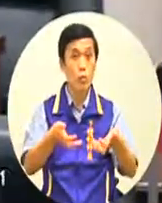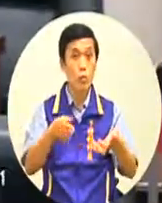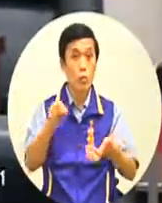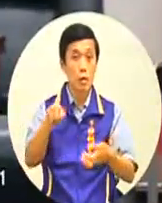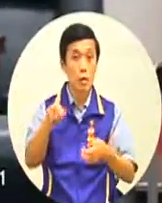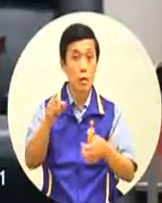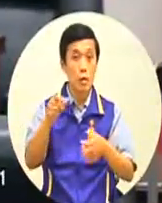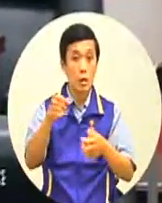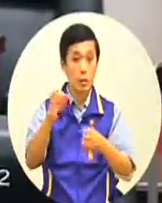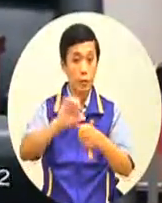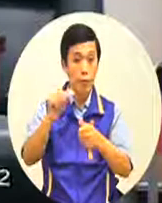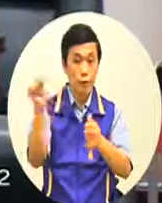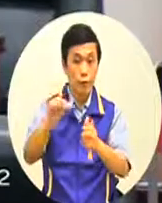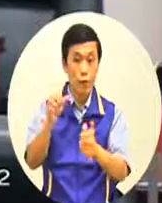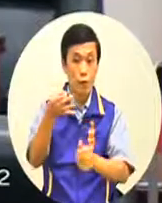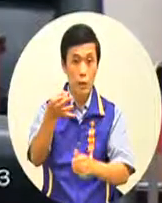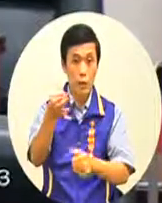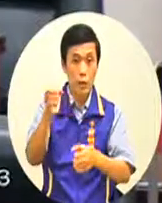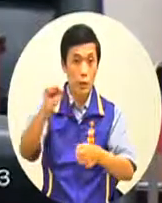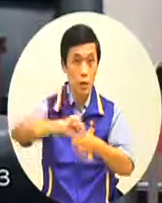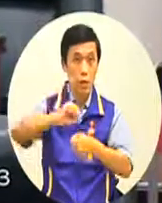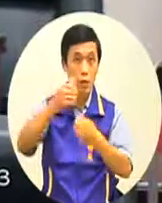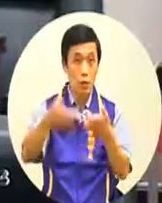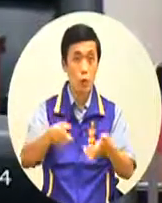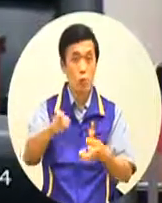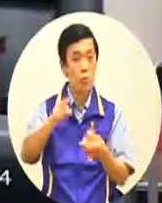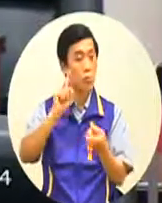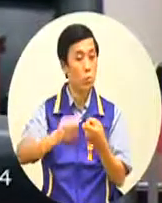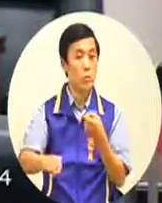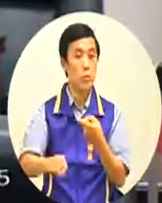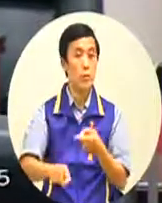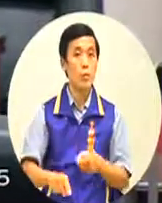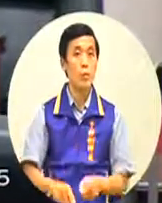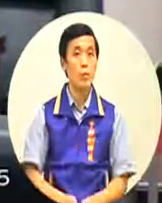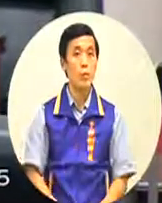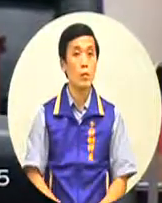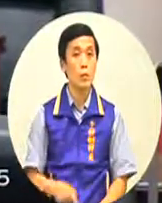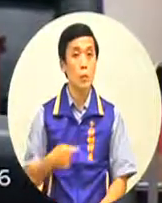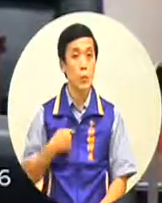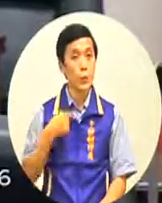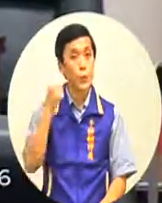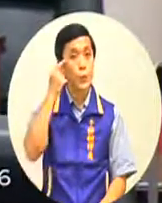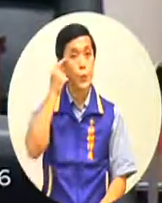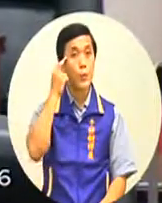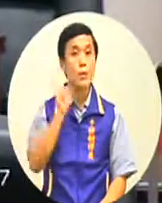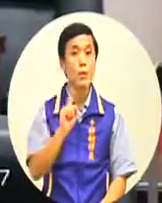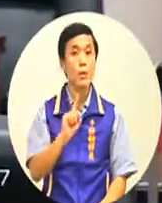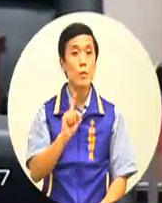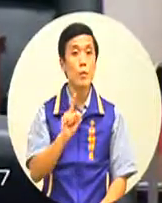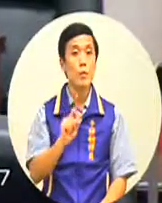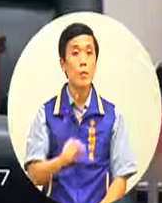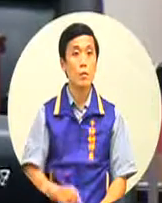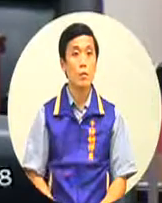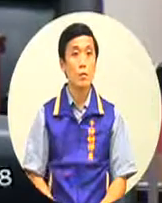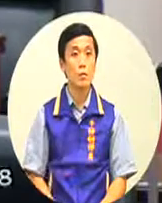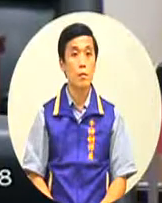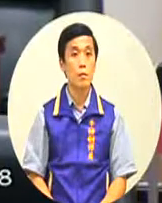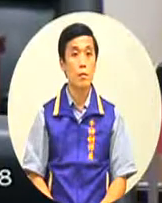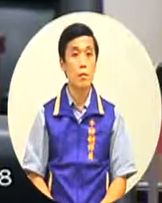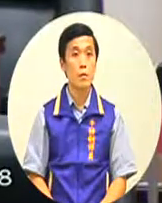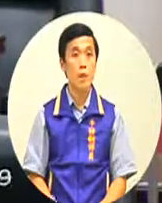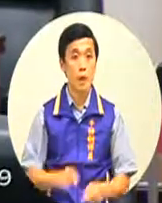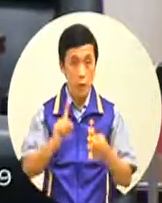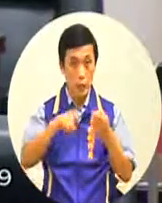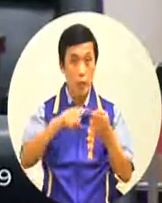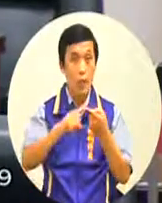伊的罚金，这唔对的。所以吼、哦，我是认为吼、哦，本色是认为吼、哦，爱